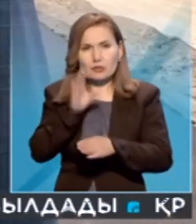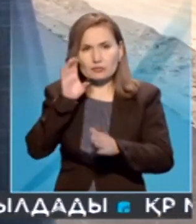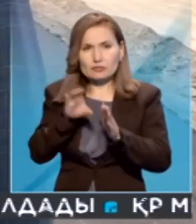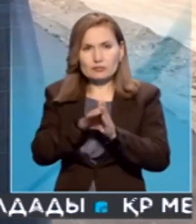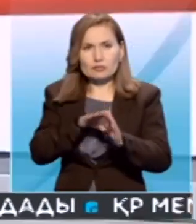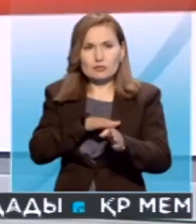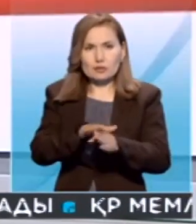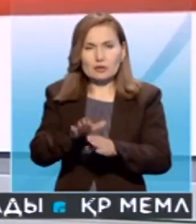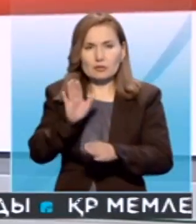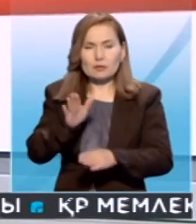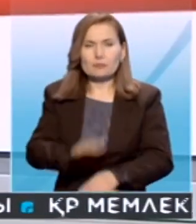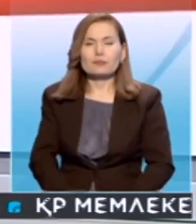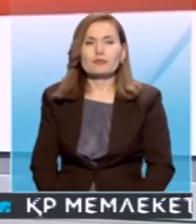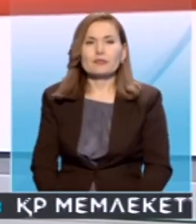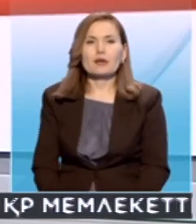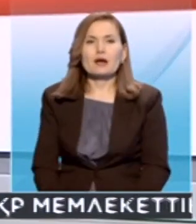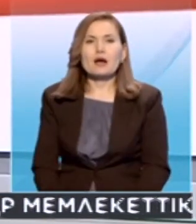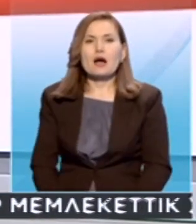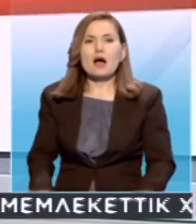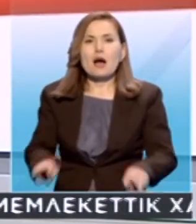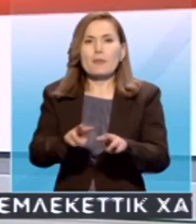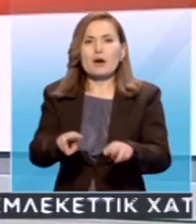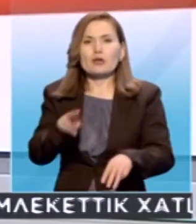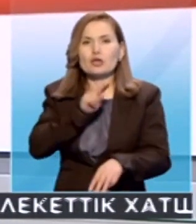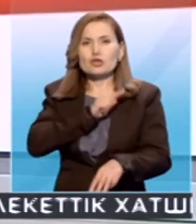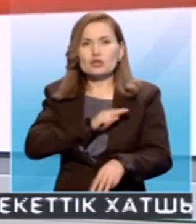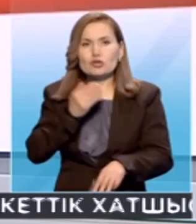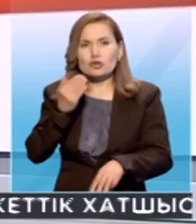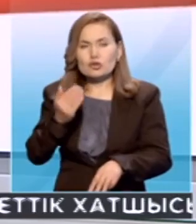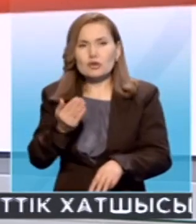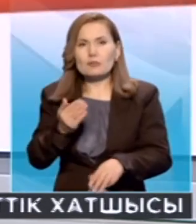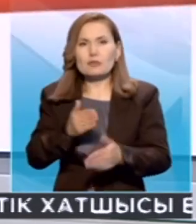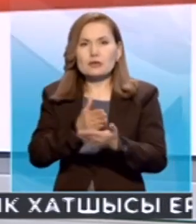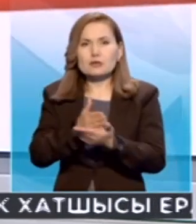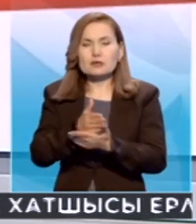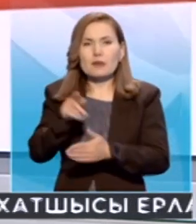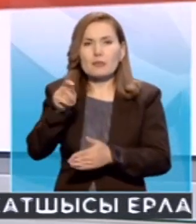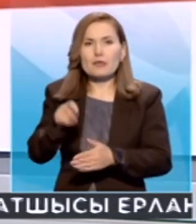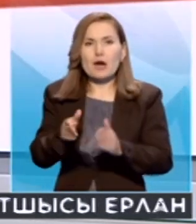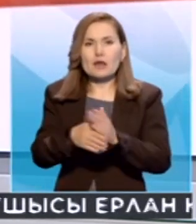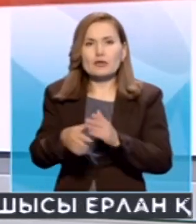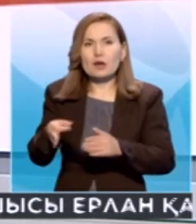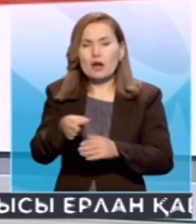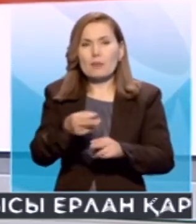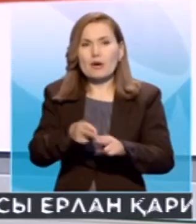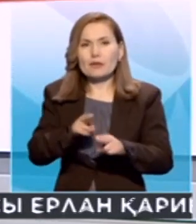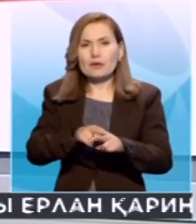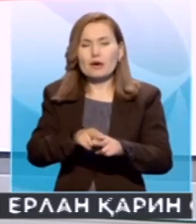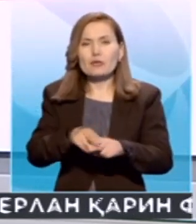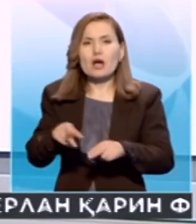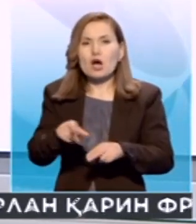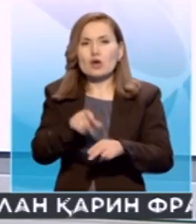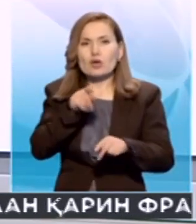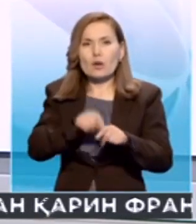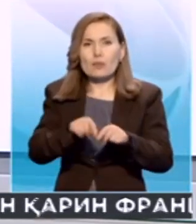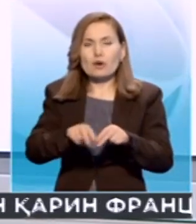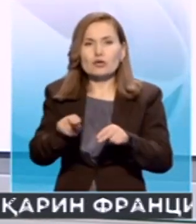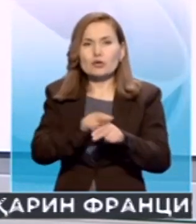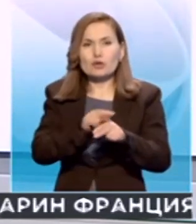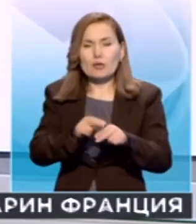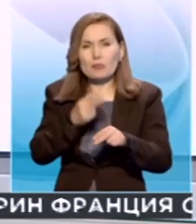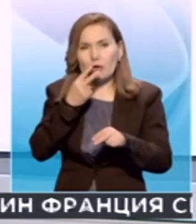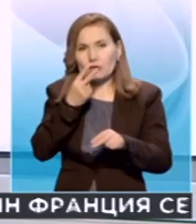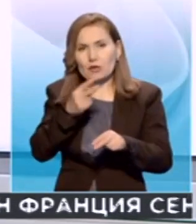орындалады. Бұдан соң министрдің жұмыс сапары Атырау облысында жалғасты. Ол Атырау Астрахань бағытындағы жол жөндеу жұмысымен